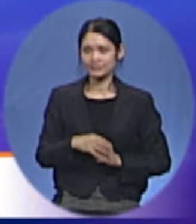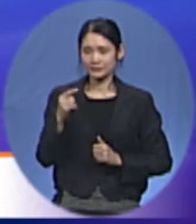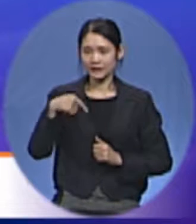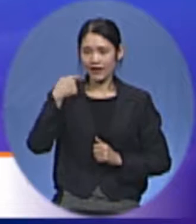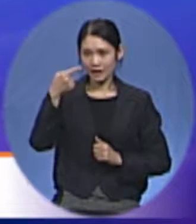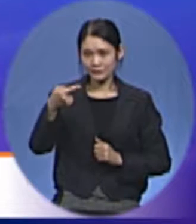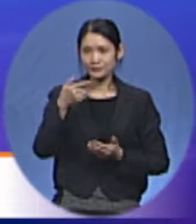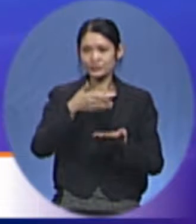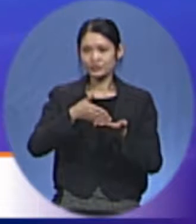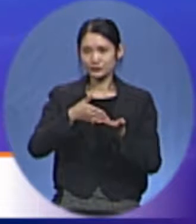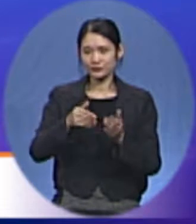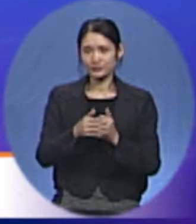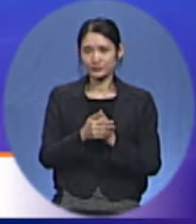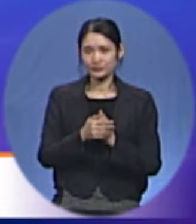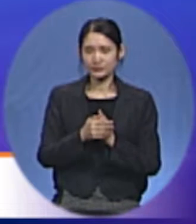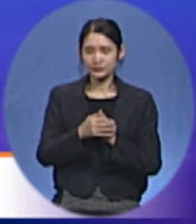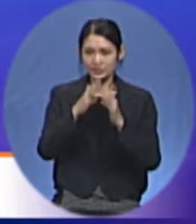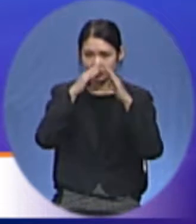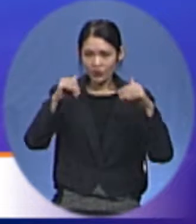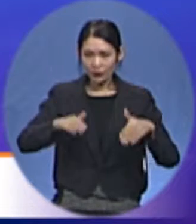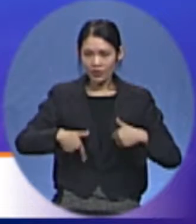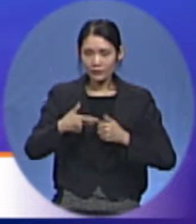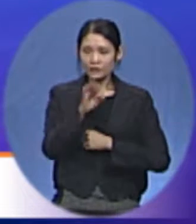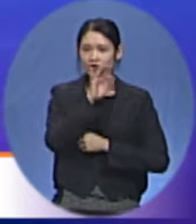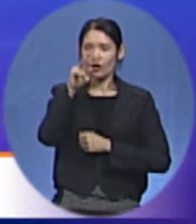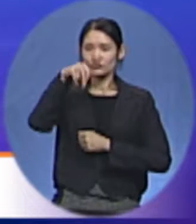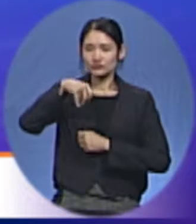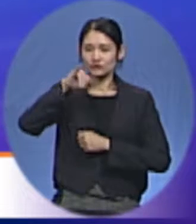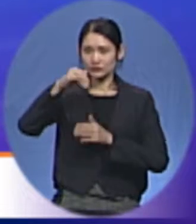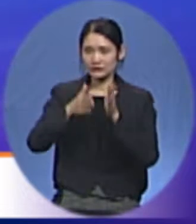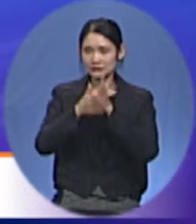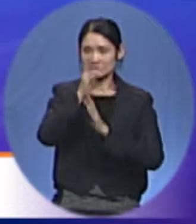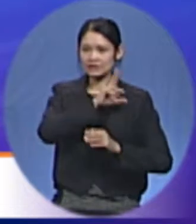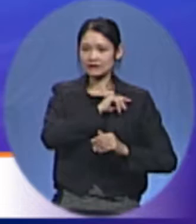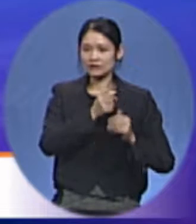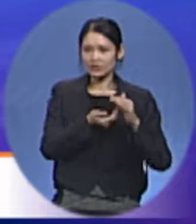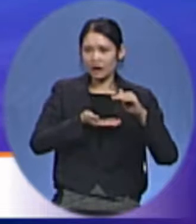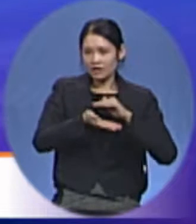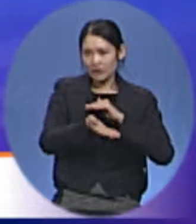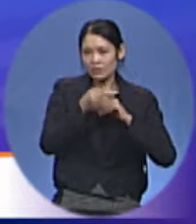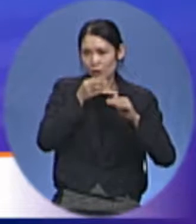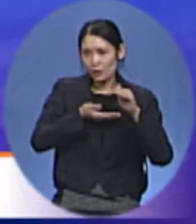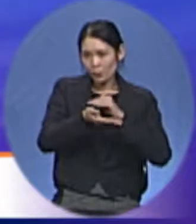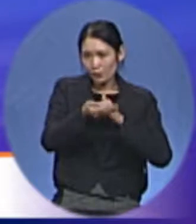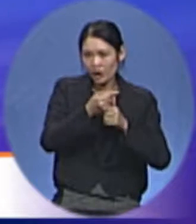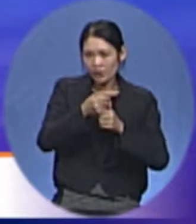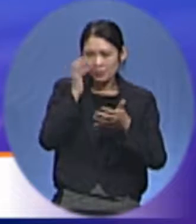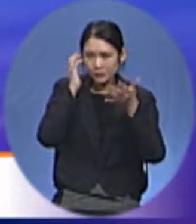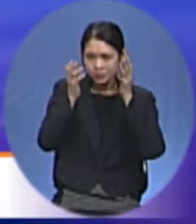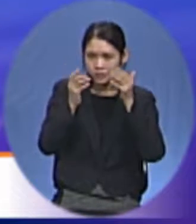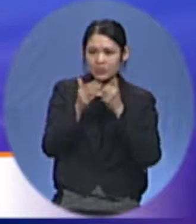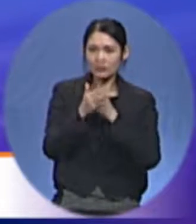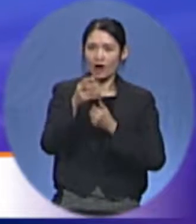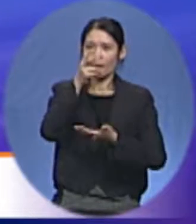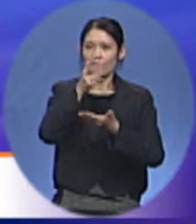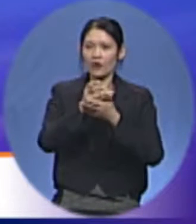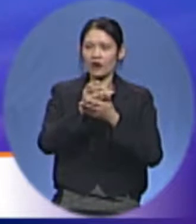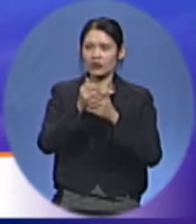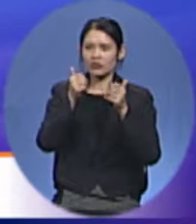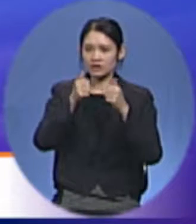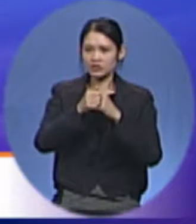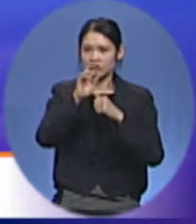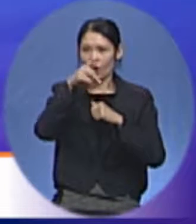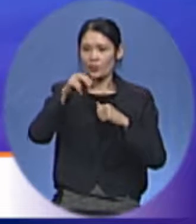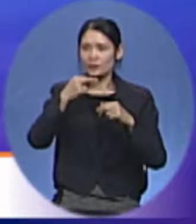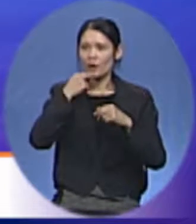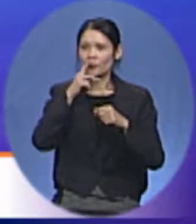다음 뉴스입니다. 전남 여수시 의회가 한동안 뇌물 스캔들로 혼란을 겪었는데요. 법원이 무혐의 판결을